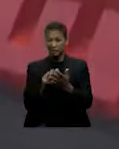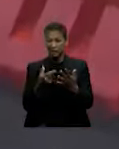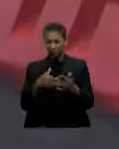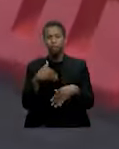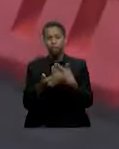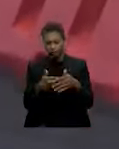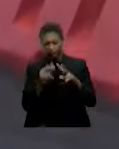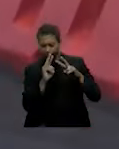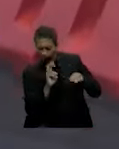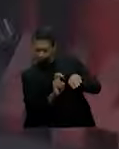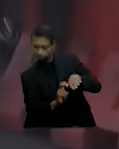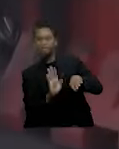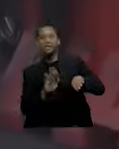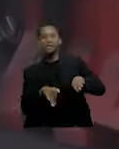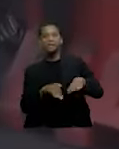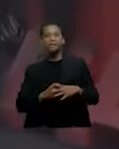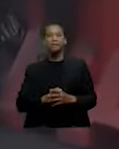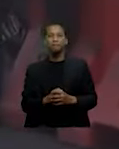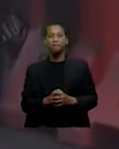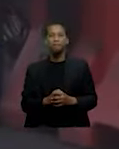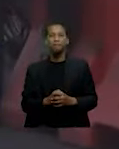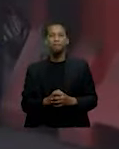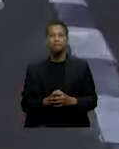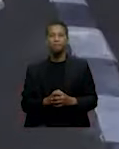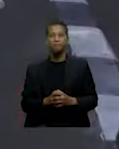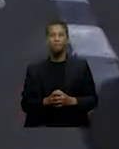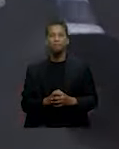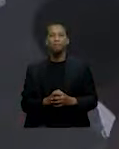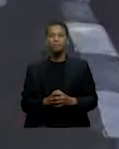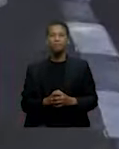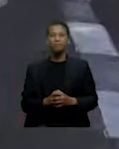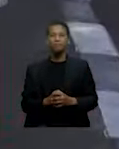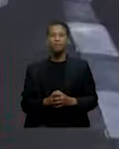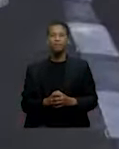Dari Makassar, Sulawesi Selatan, Leo Muhammad Nur, iNews melaporkan.